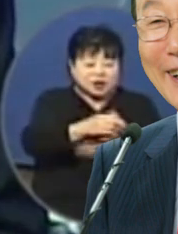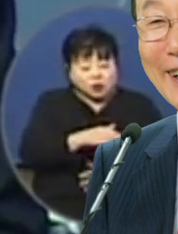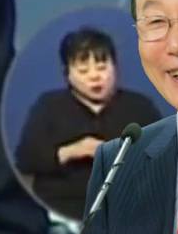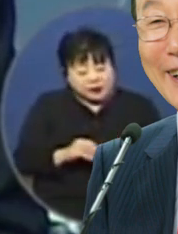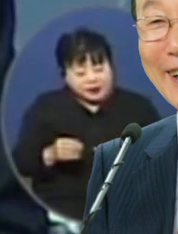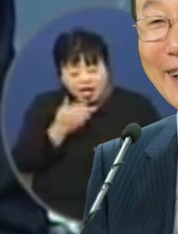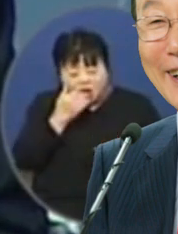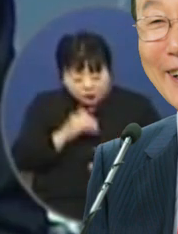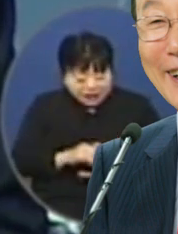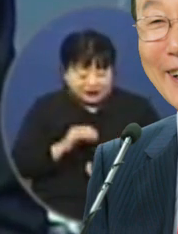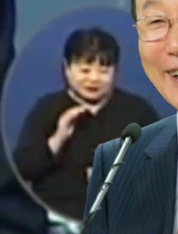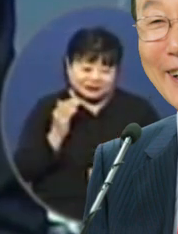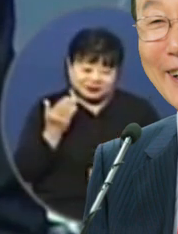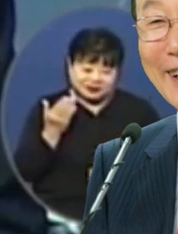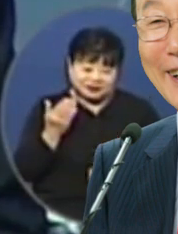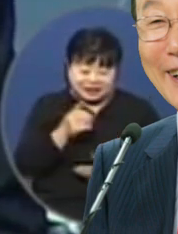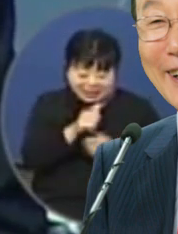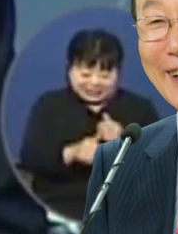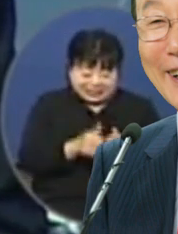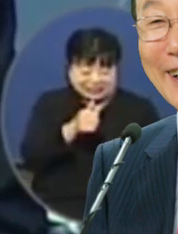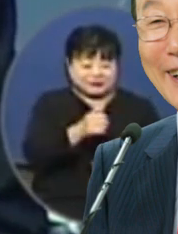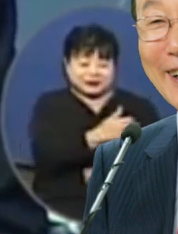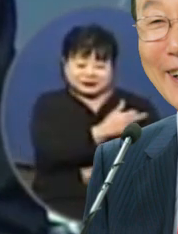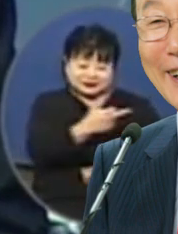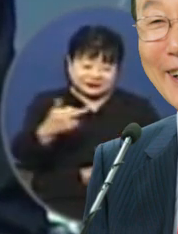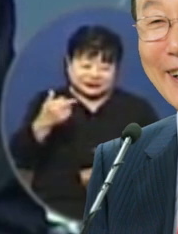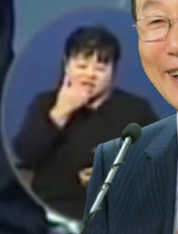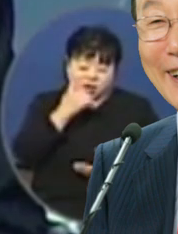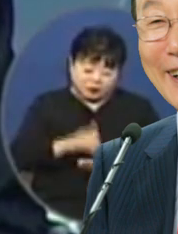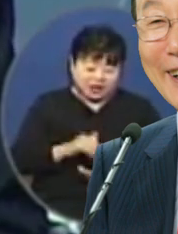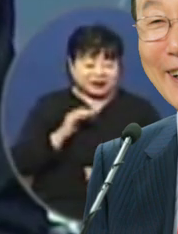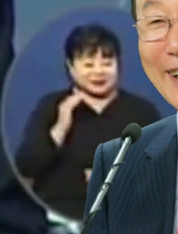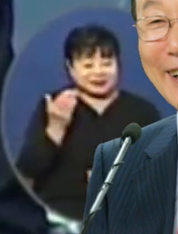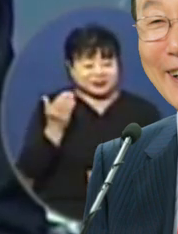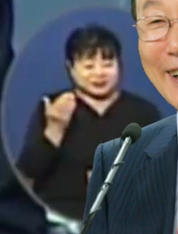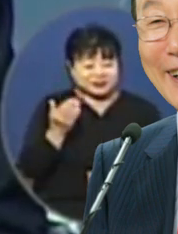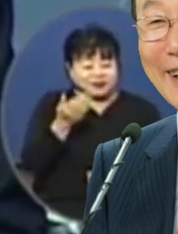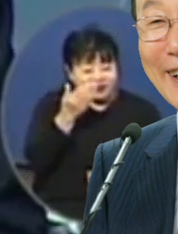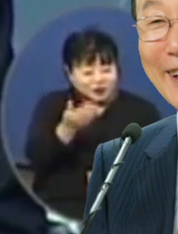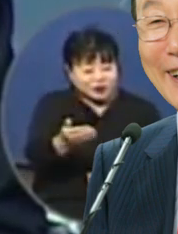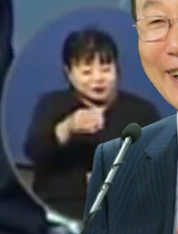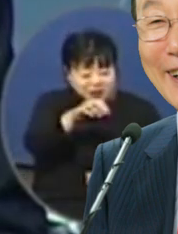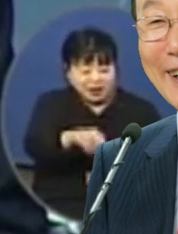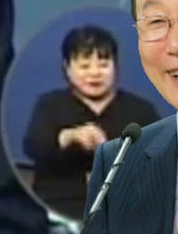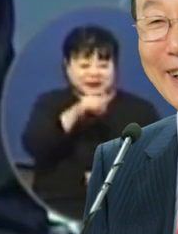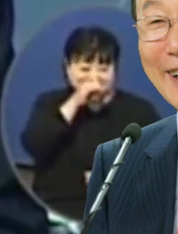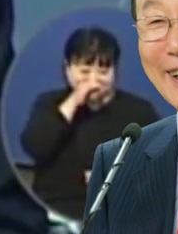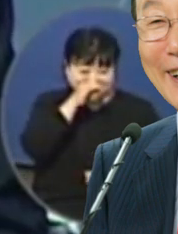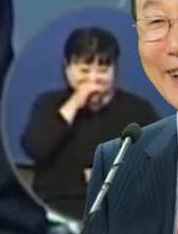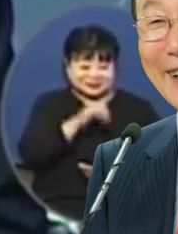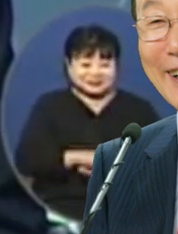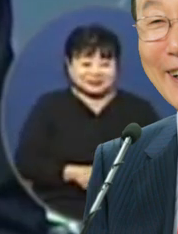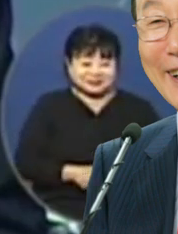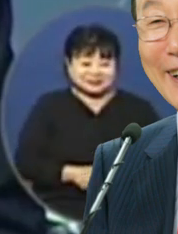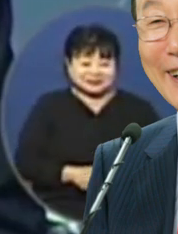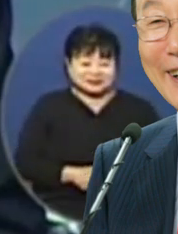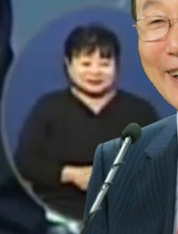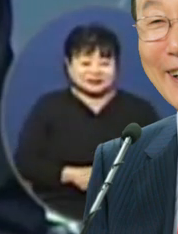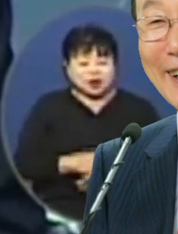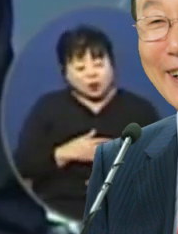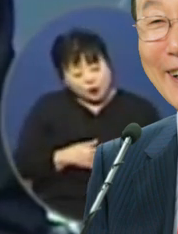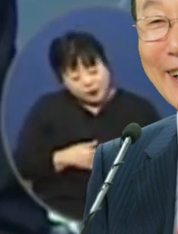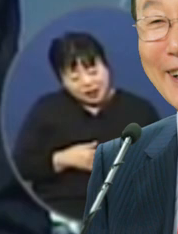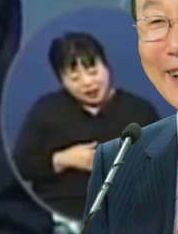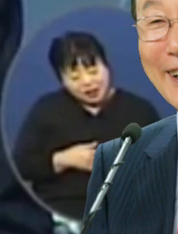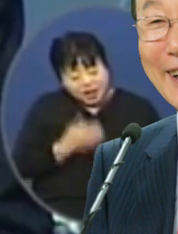땅의 바위라고 했으니까 하나님은 큰 바위가 되셔서 여러분 앞에 있으니까 그 곤비한 바위